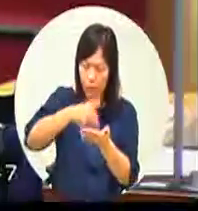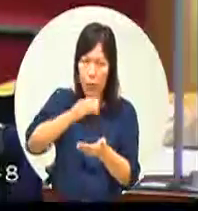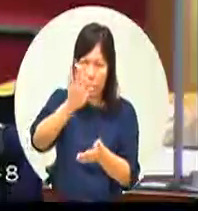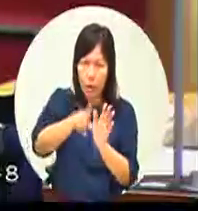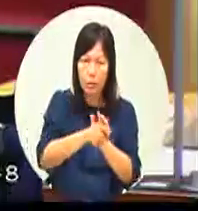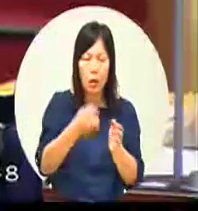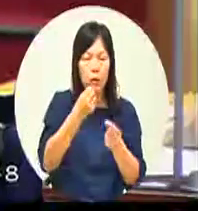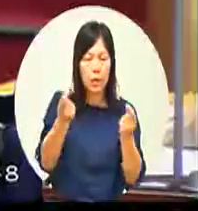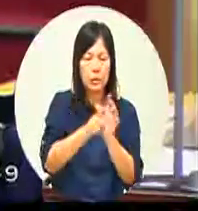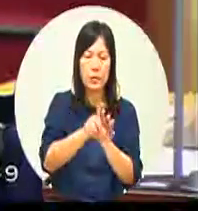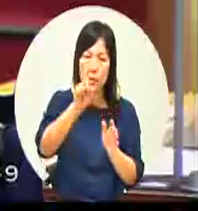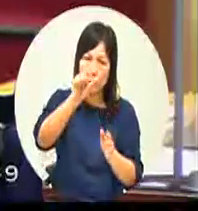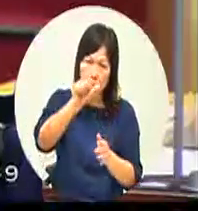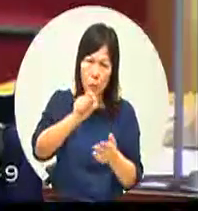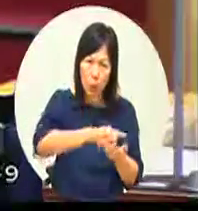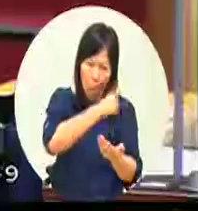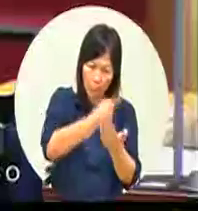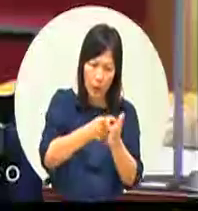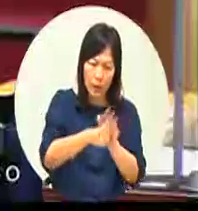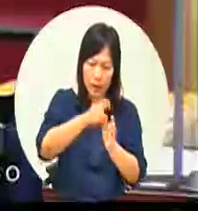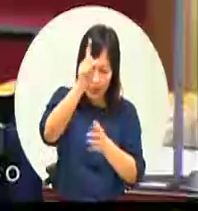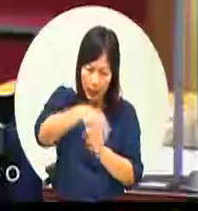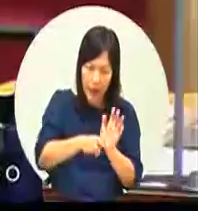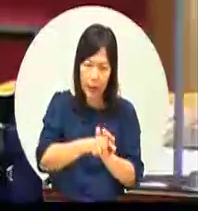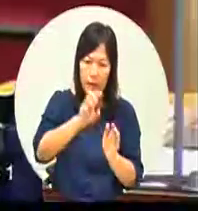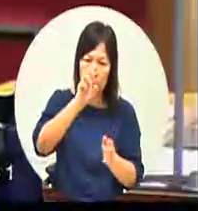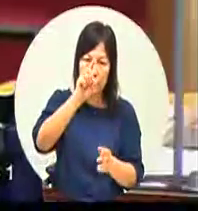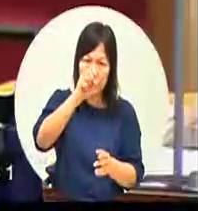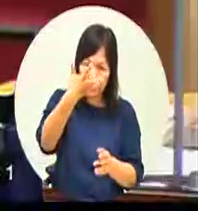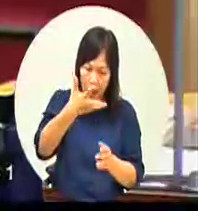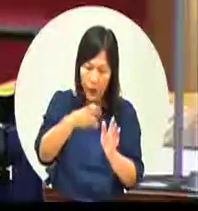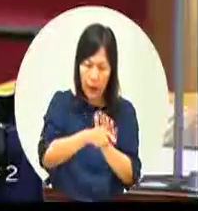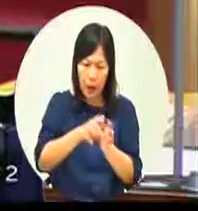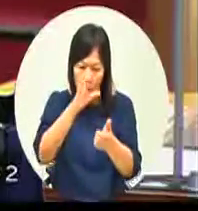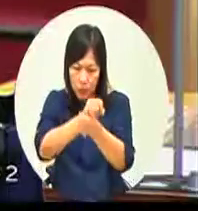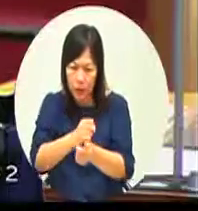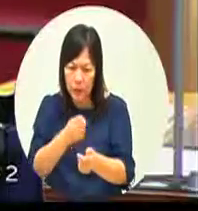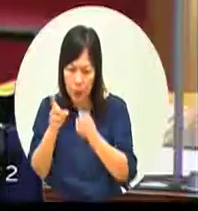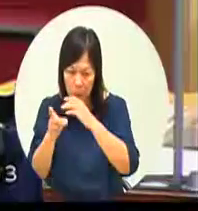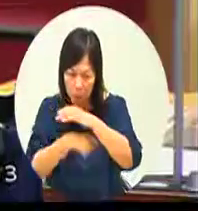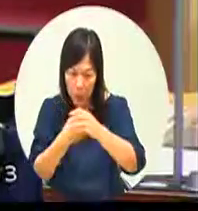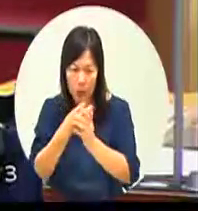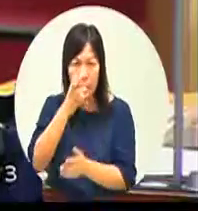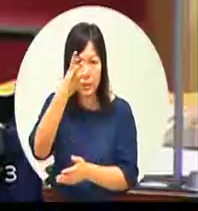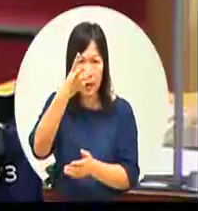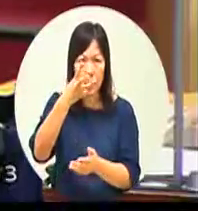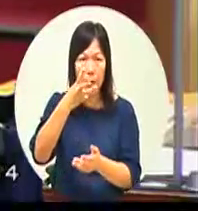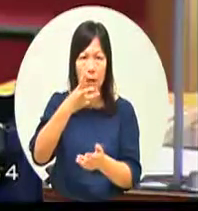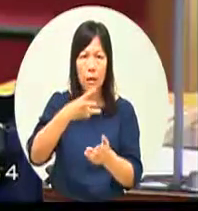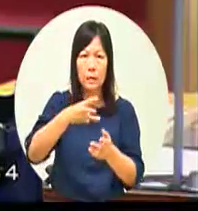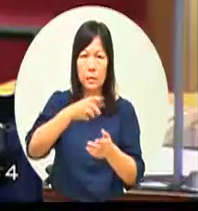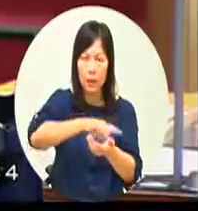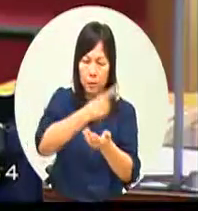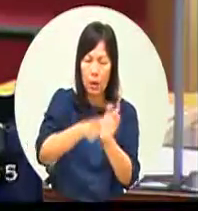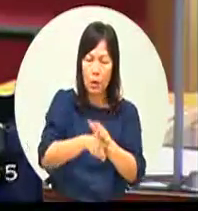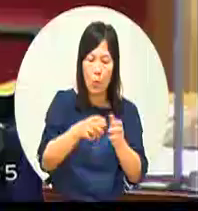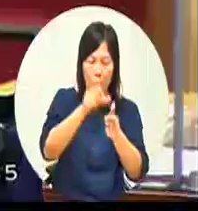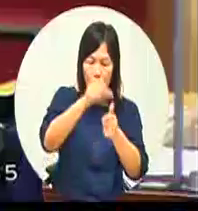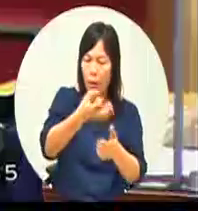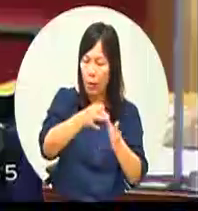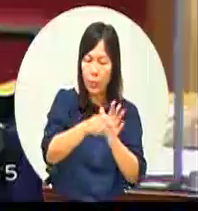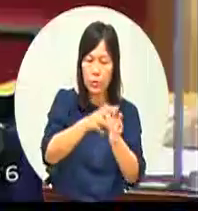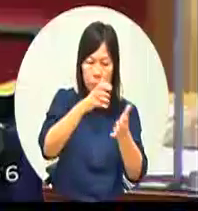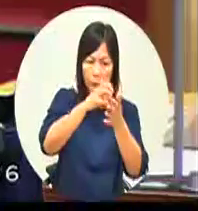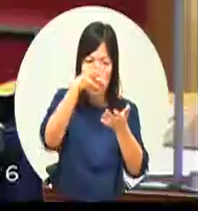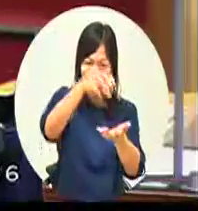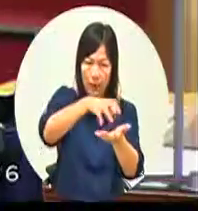是15吨，你来了是18吨，那3吨我抓到我就严格，我甚至最严格的我不只是罚款，我就是撤照，就是说往这